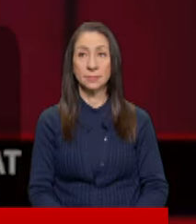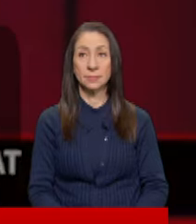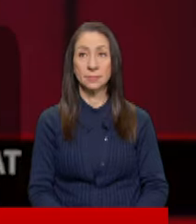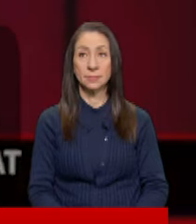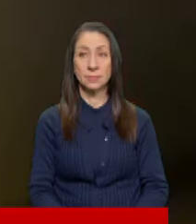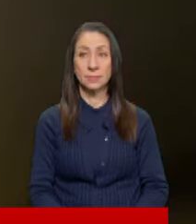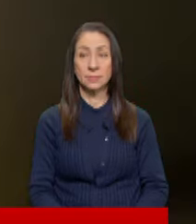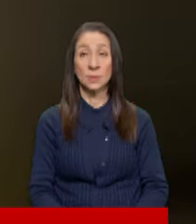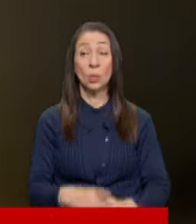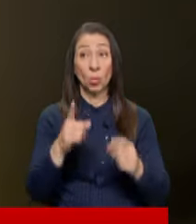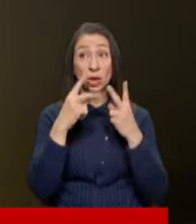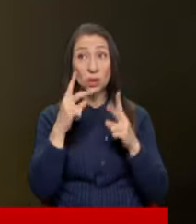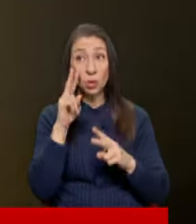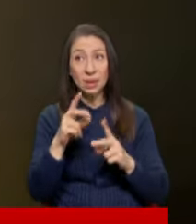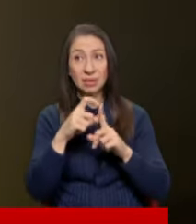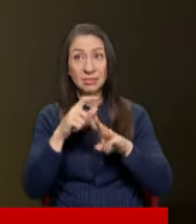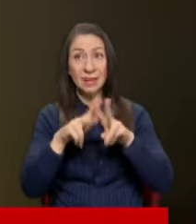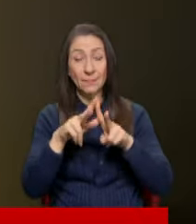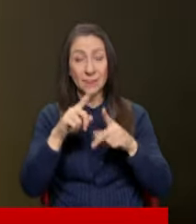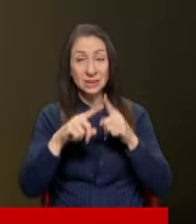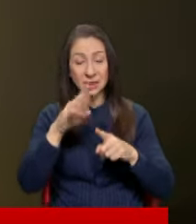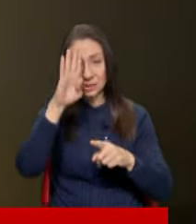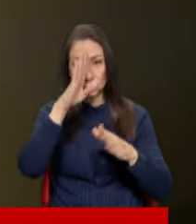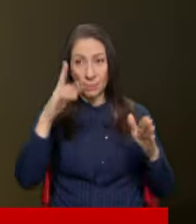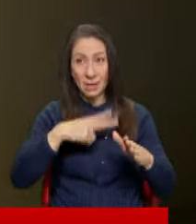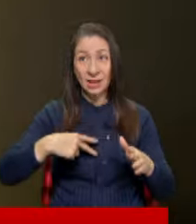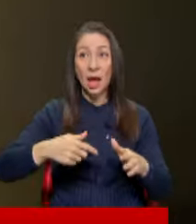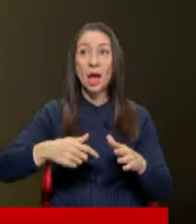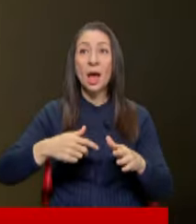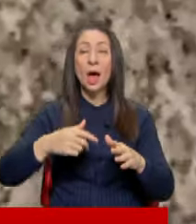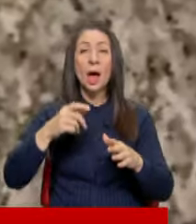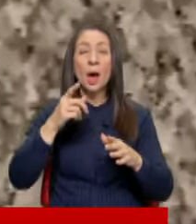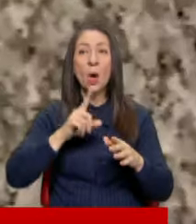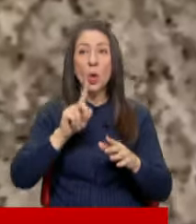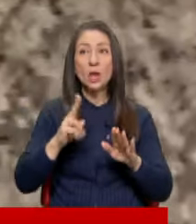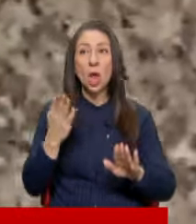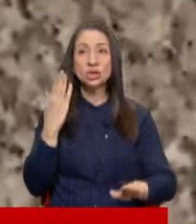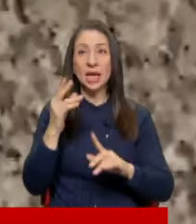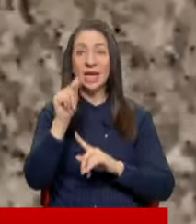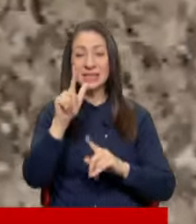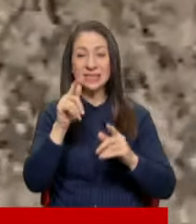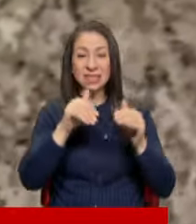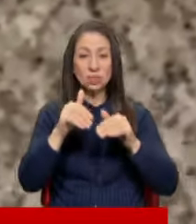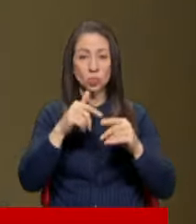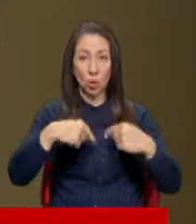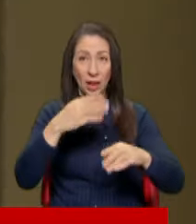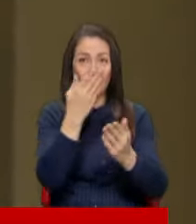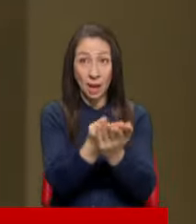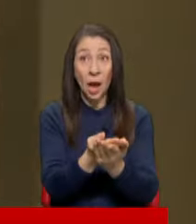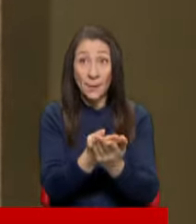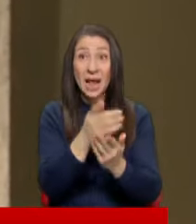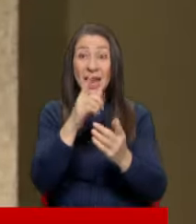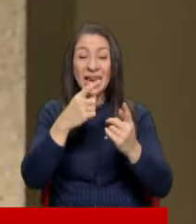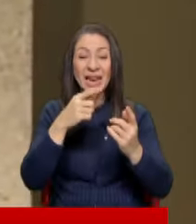dakikalık geç geliyorlar bu açıklamaya göre Dem Parti İstanbul büyükşehir aday listesini 17'den önce il seçim kuruluna getirdi ancak